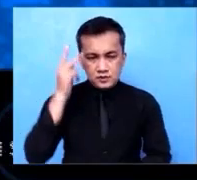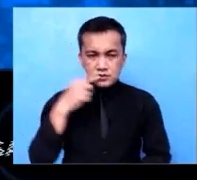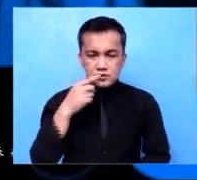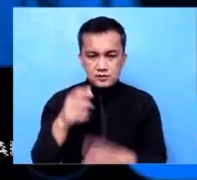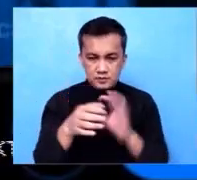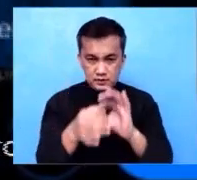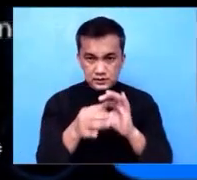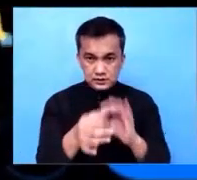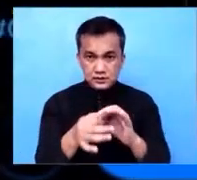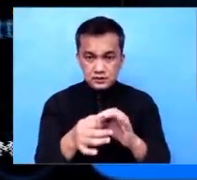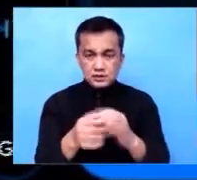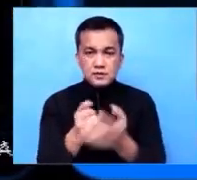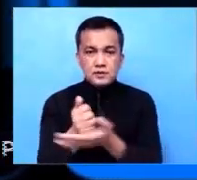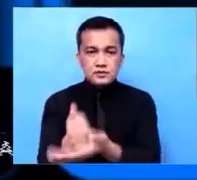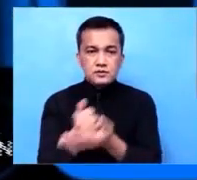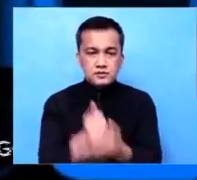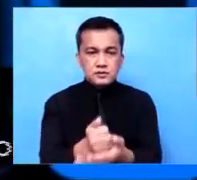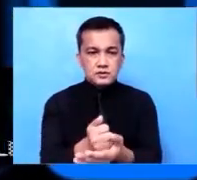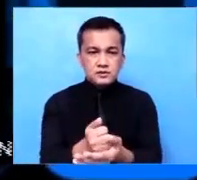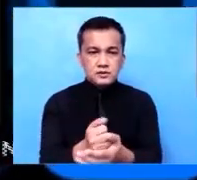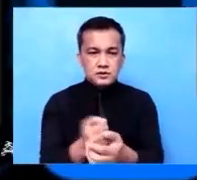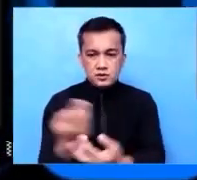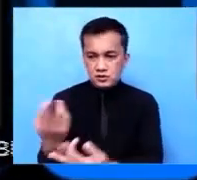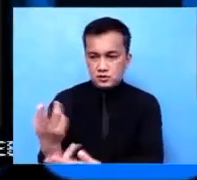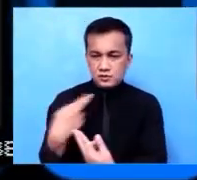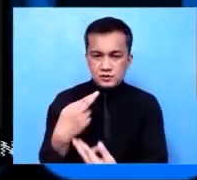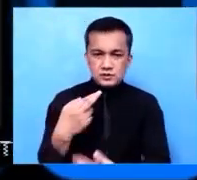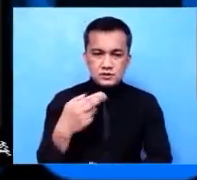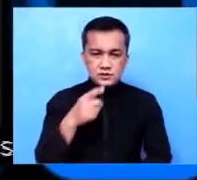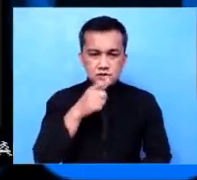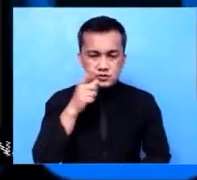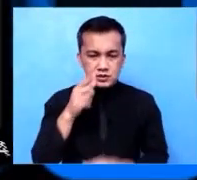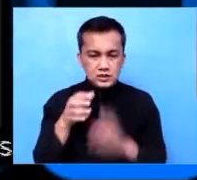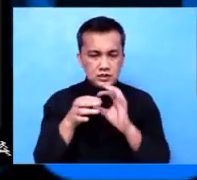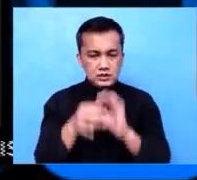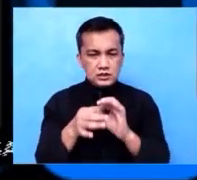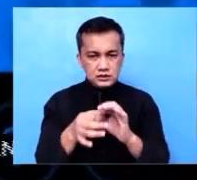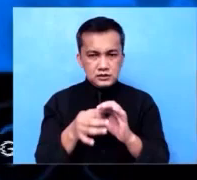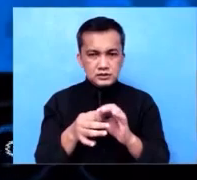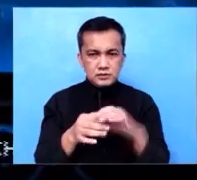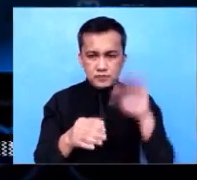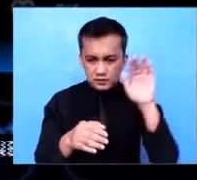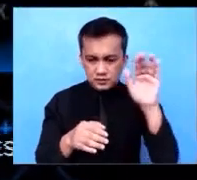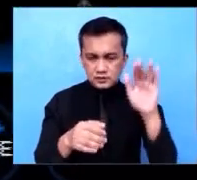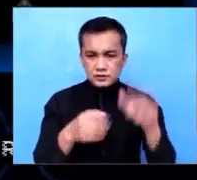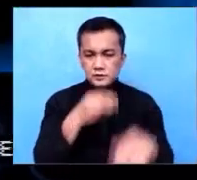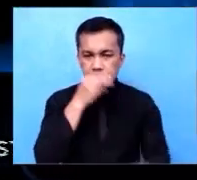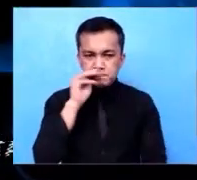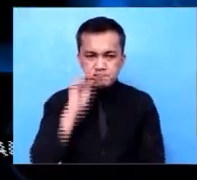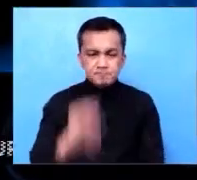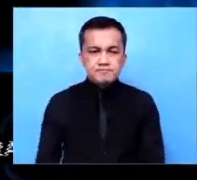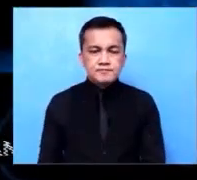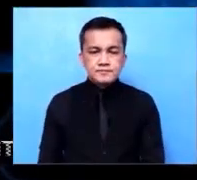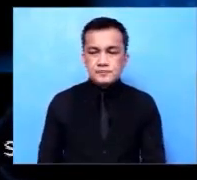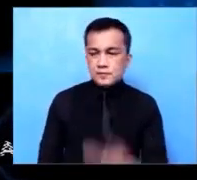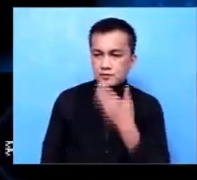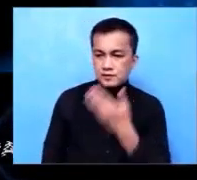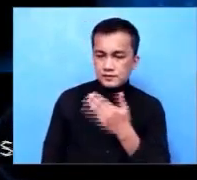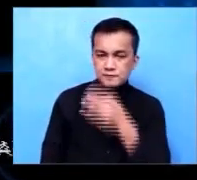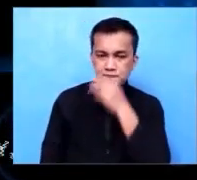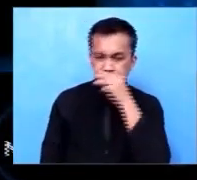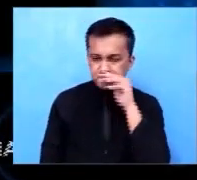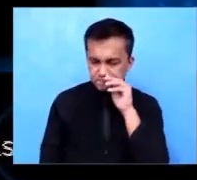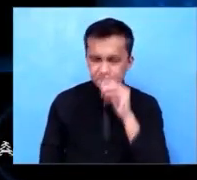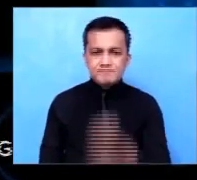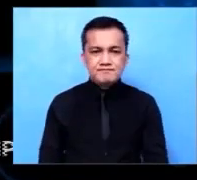pagtulong. Nag-reply si Robredo, nakikiisa raw siya sa panawagan ng senador. Nagpasalamat naman si Pacquiao. Meron na